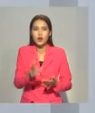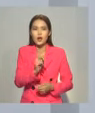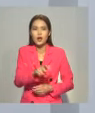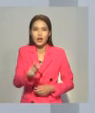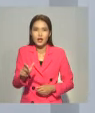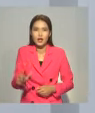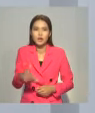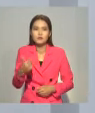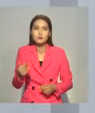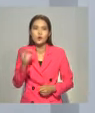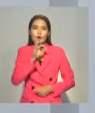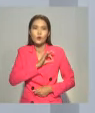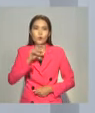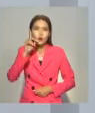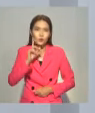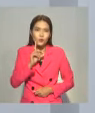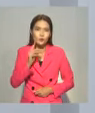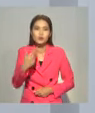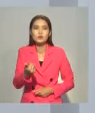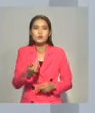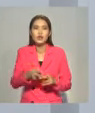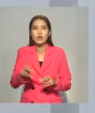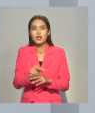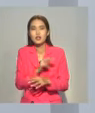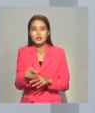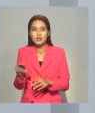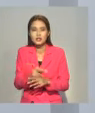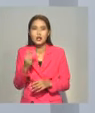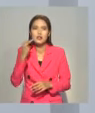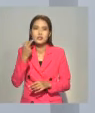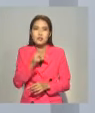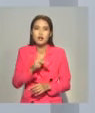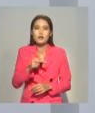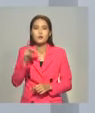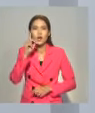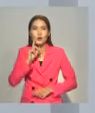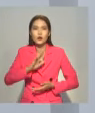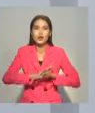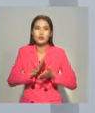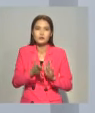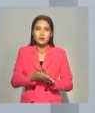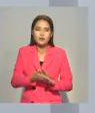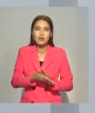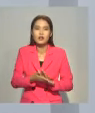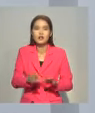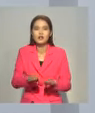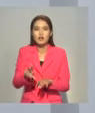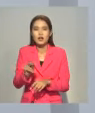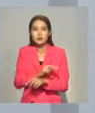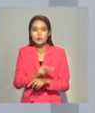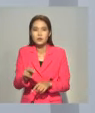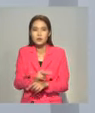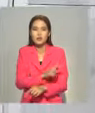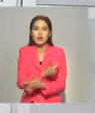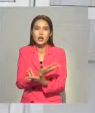Адамдарға қол жетімді амбулатория болу керек, сапалы, ыңғайлы амбулаториялар,